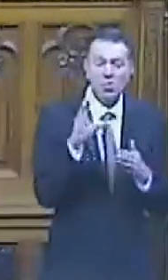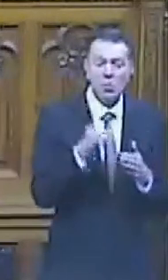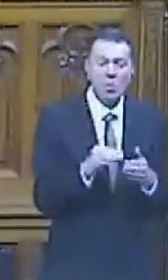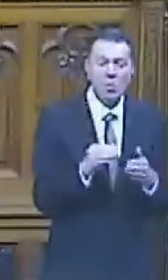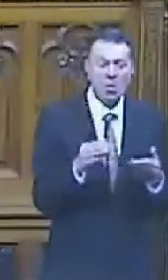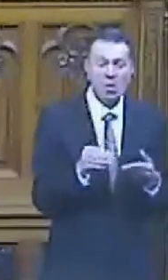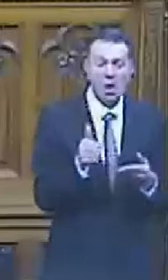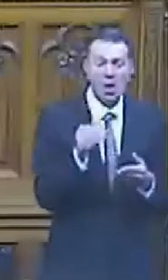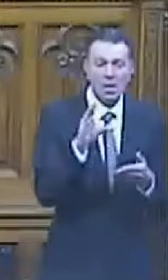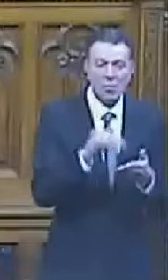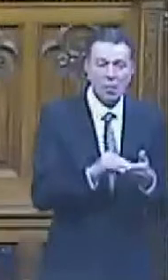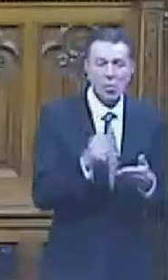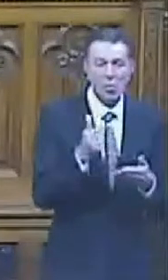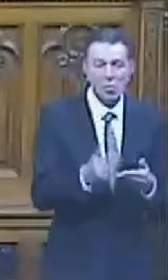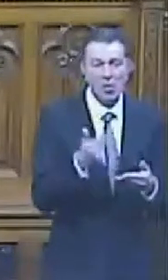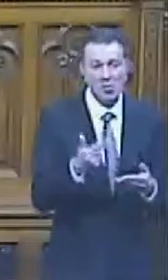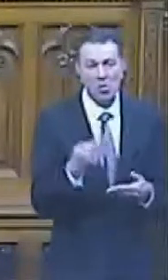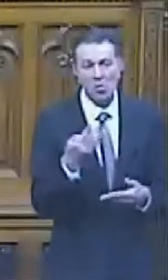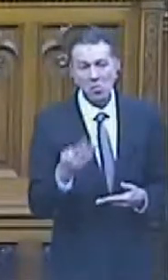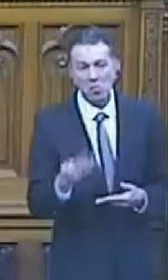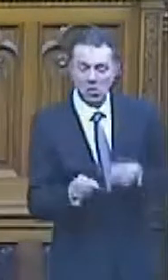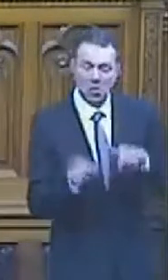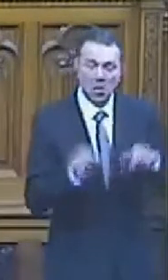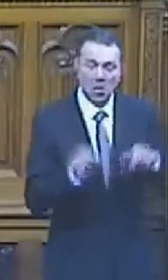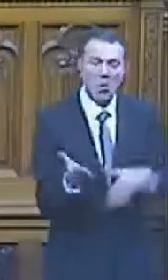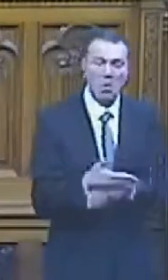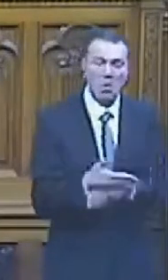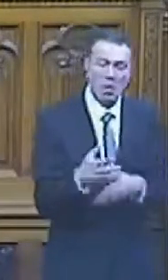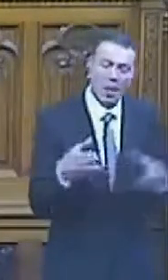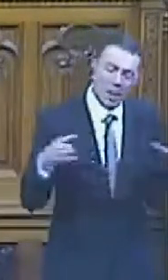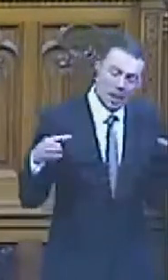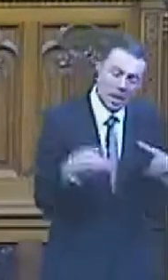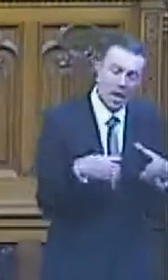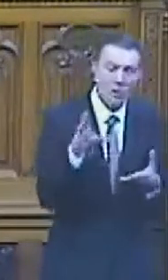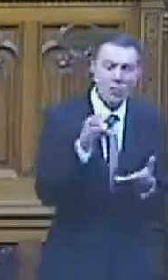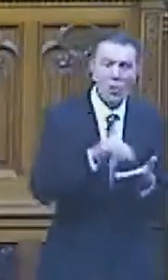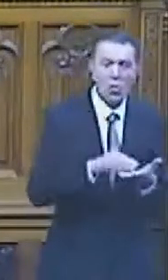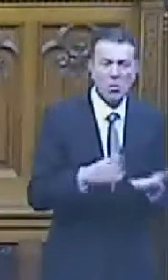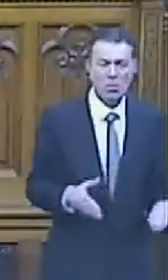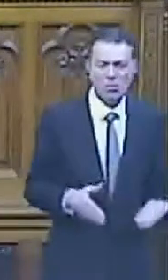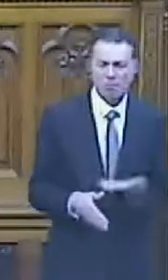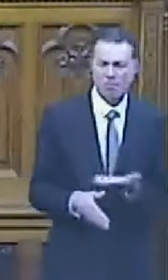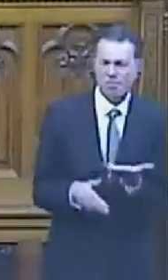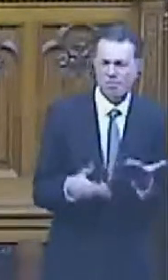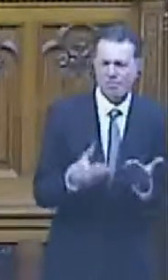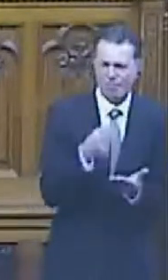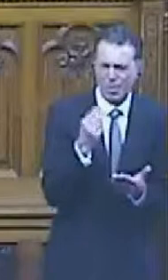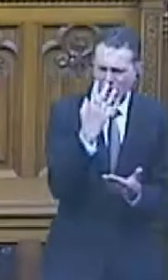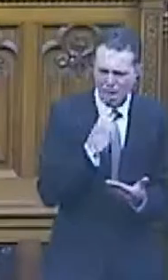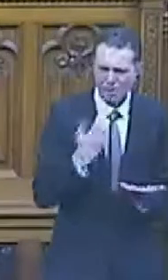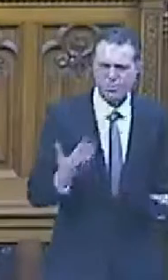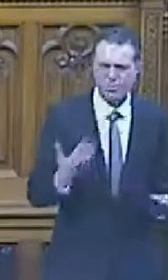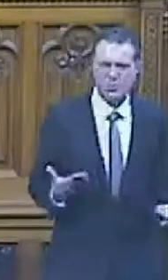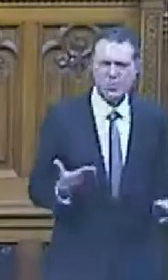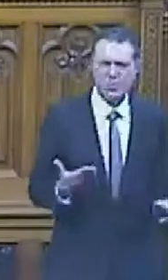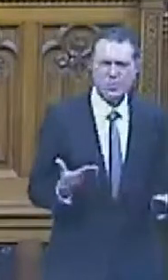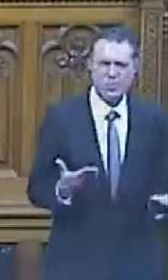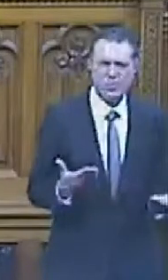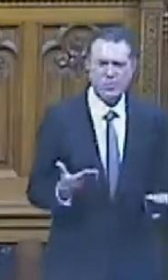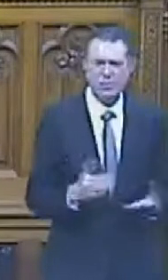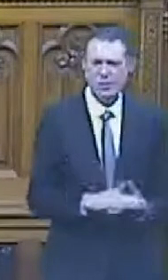40 Bettler unter den schlimmsten Umständen hausen müssten. Ist das Ihre Menschlichkeit? Meinen Sie das ernst? In